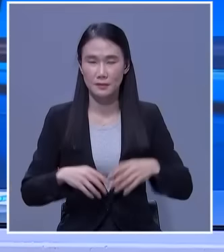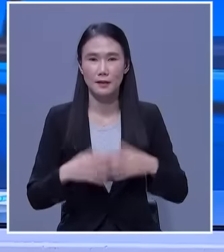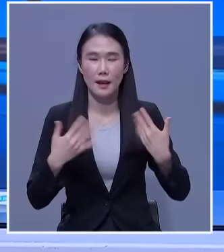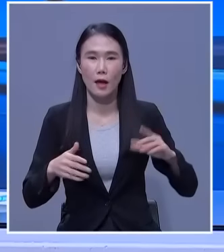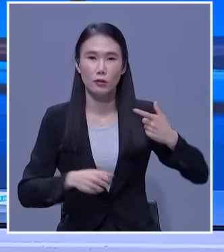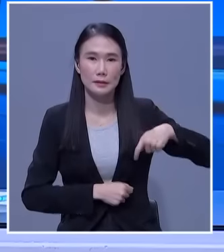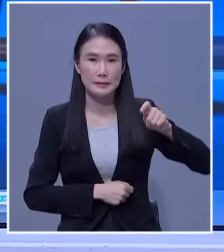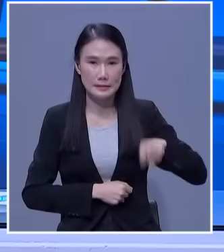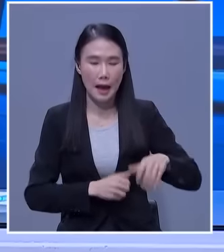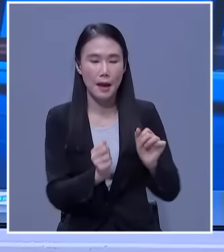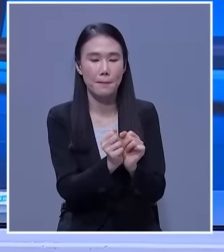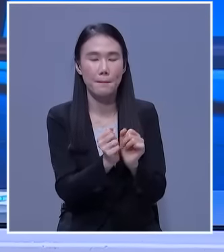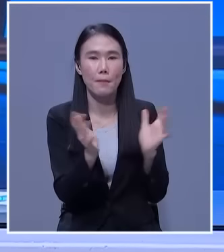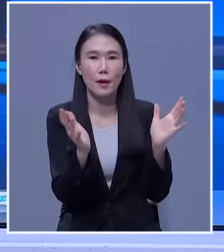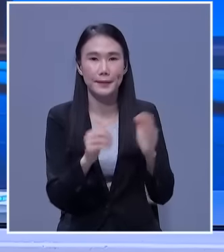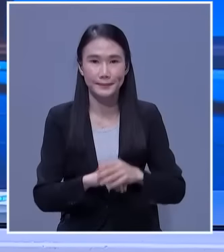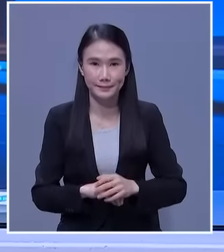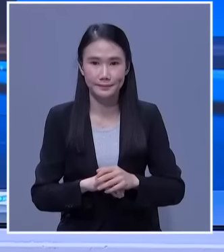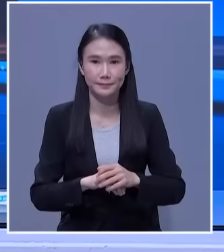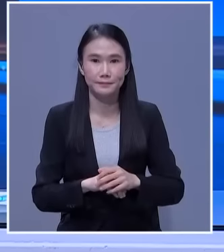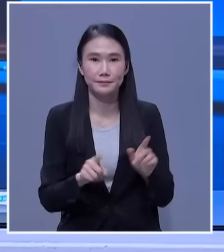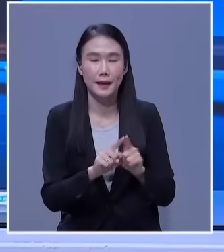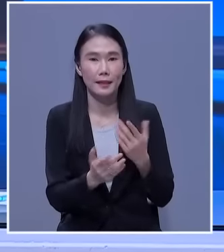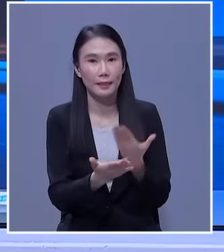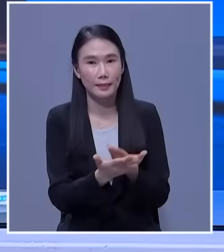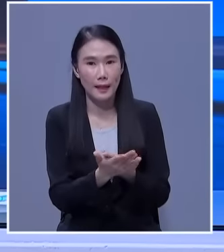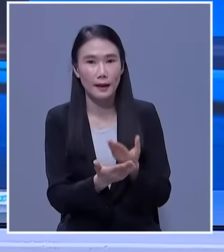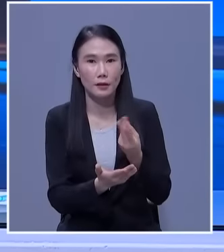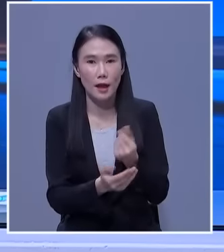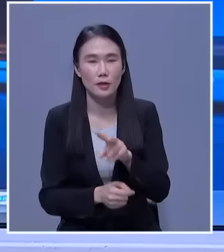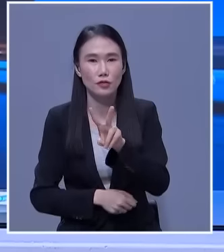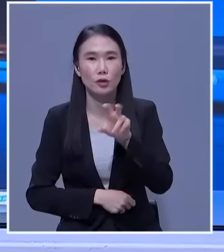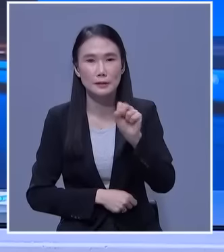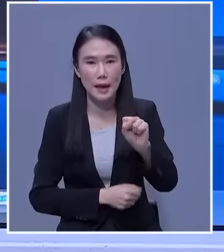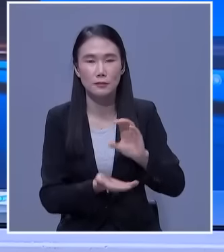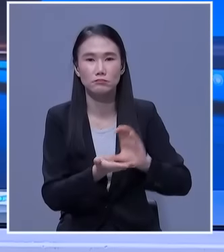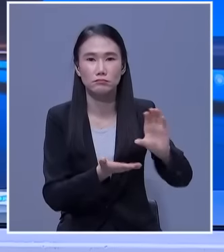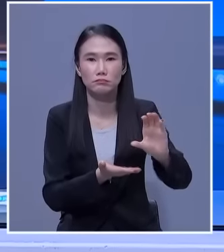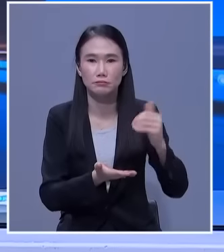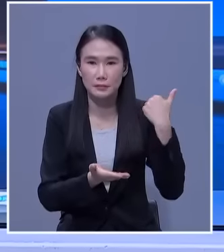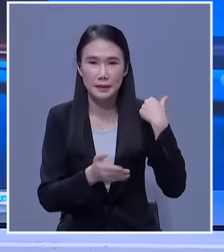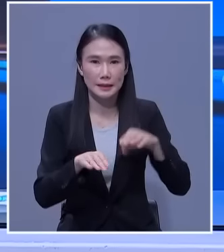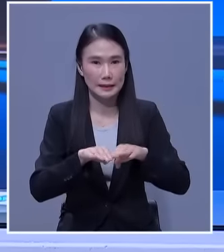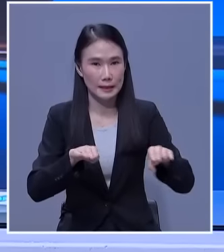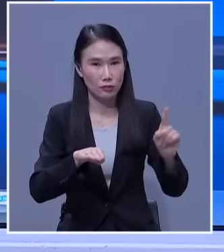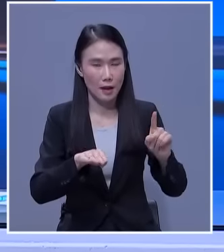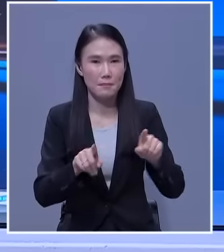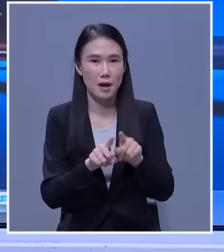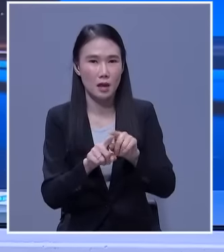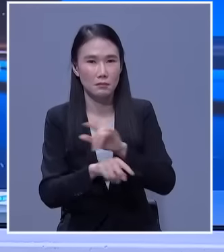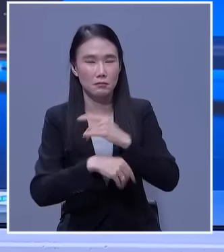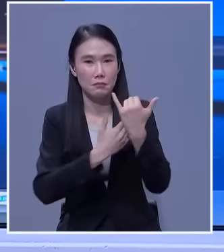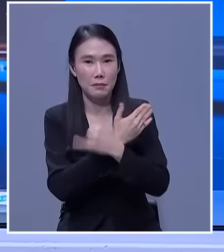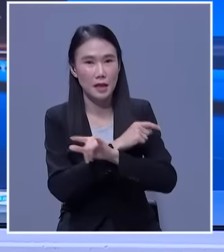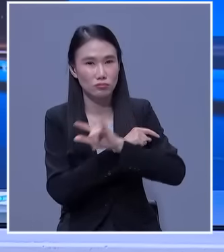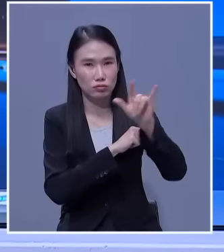ายศาลอนุญาตให้ปล่อยตัวชั่วคราวด้วยหลักทรัพย์ประกันตัวเป็นเงินสด 200,000 บาทพร้อมข้อเงื่อนไขนะคะว่าห้ามเดินทางออกนอก